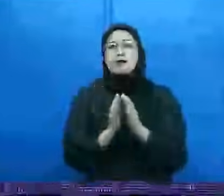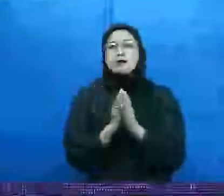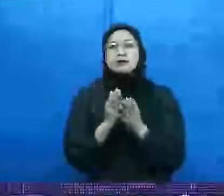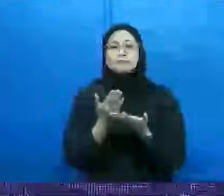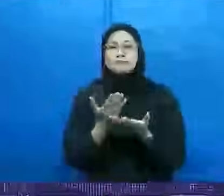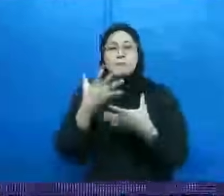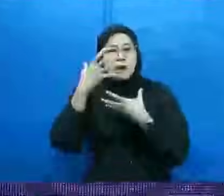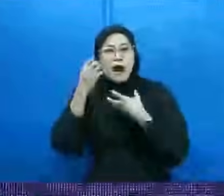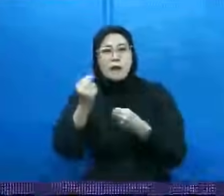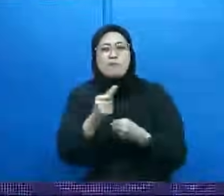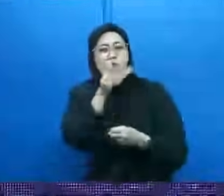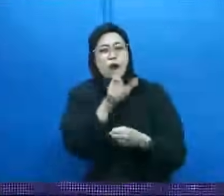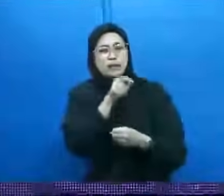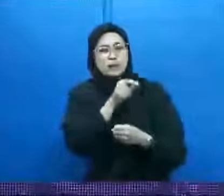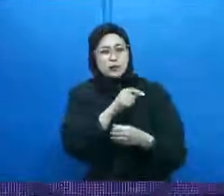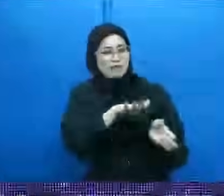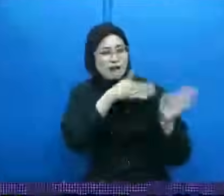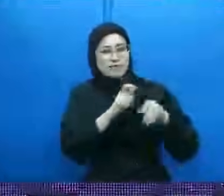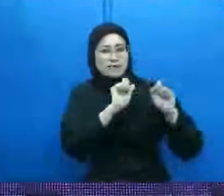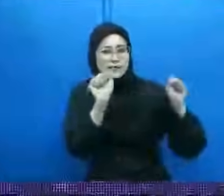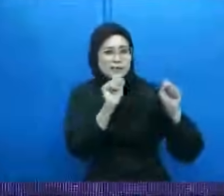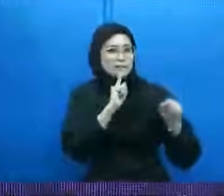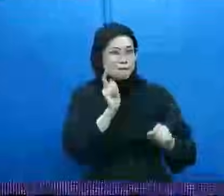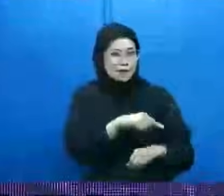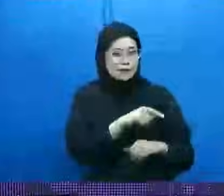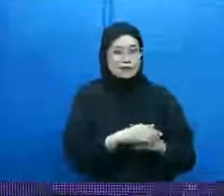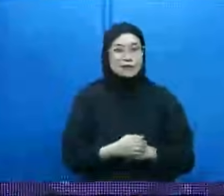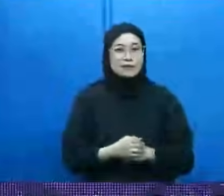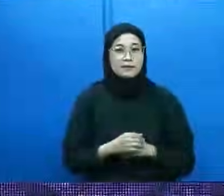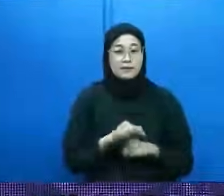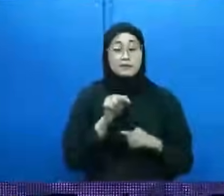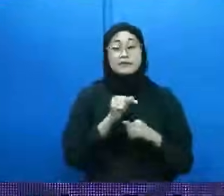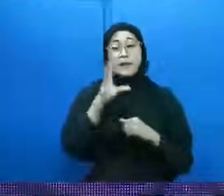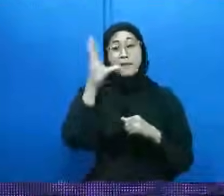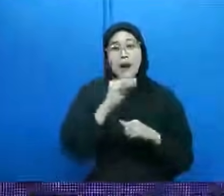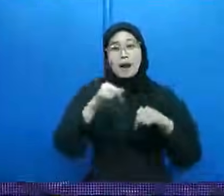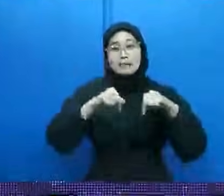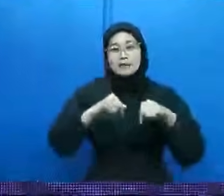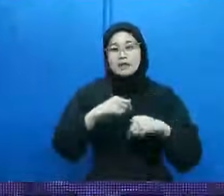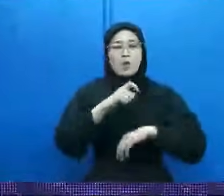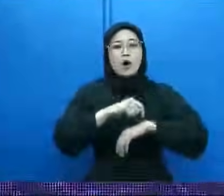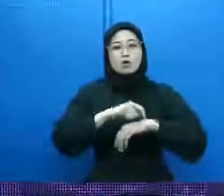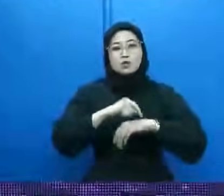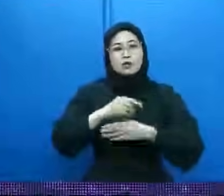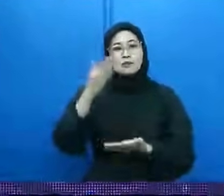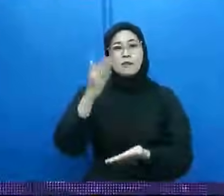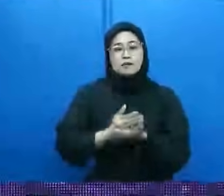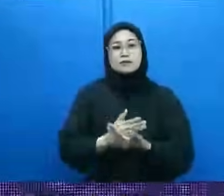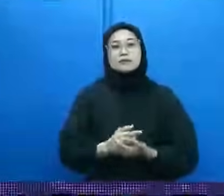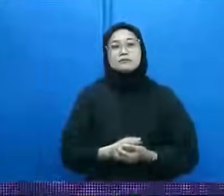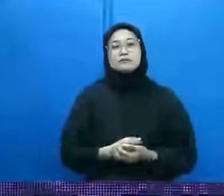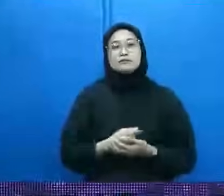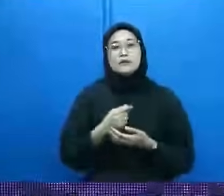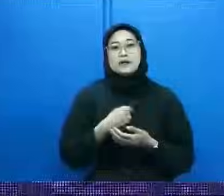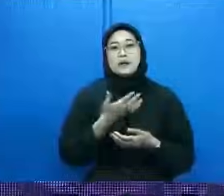Ini yang mesti kita rubah. Karena itu, di malam hari ini, waktu kita sangat terbatas, dan saya akan langsung kembali ke